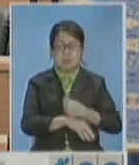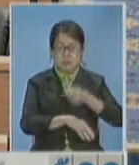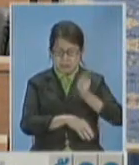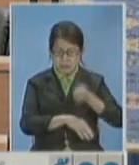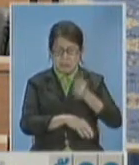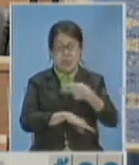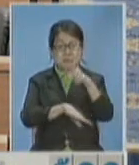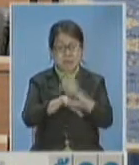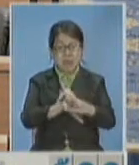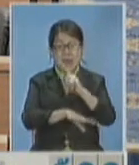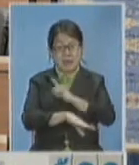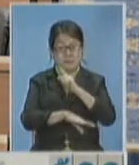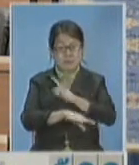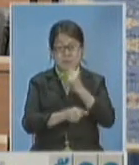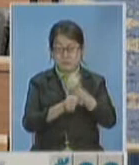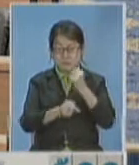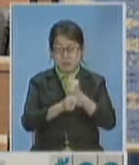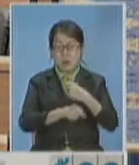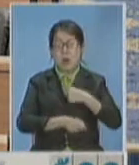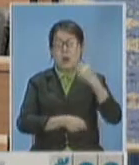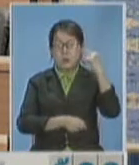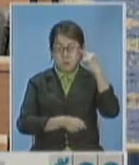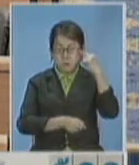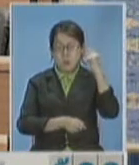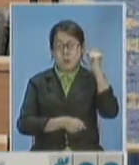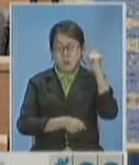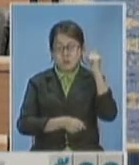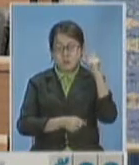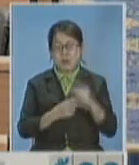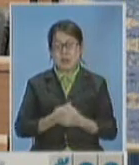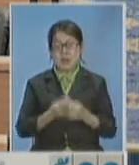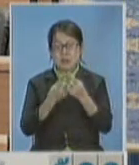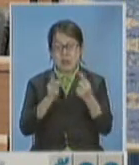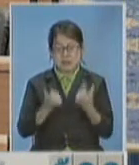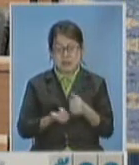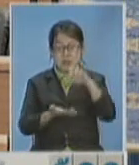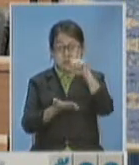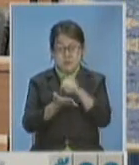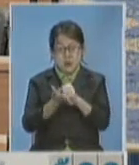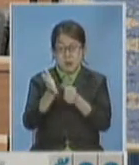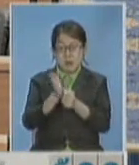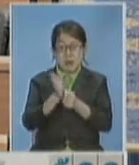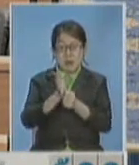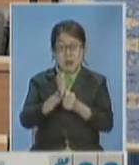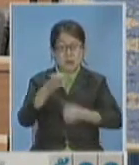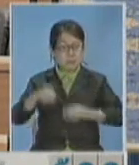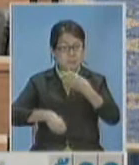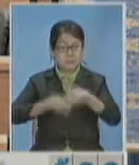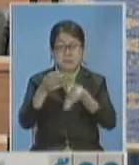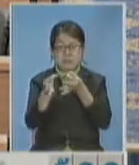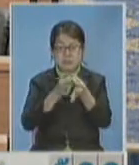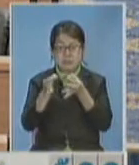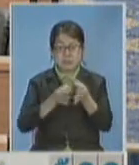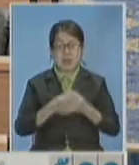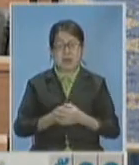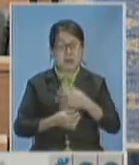านอันนี้ผมเห็นใจแต่ประเด็นของการสงวนคำแปรยตินะท่านประธานครับผมเรียนตามตรงว่างบประ